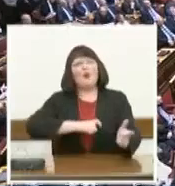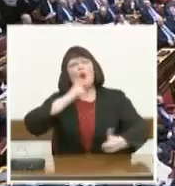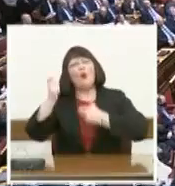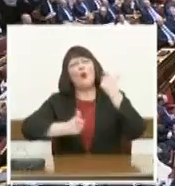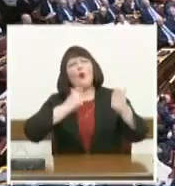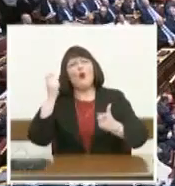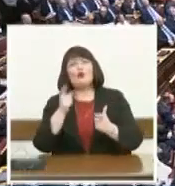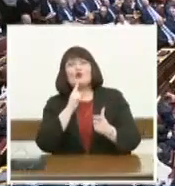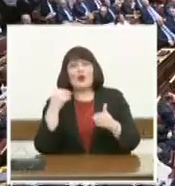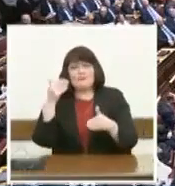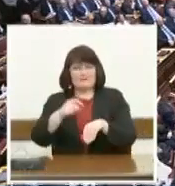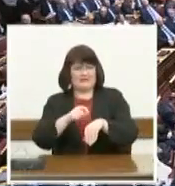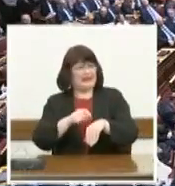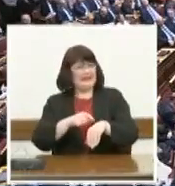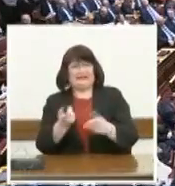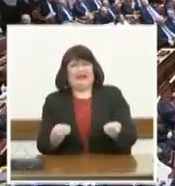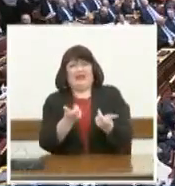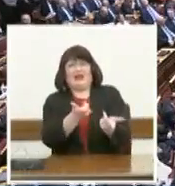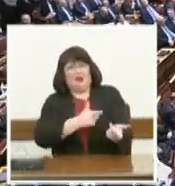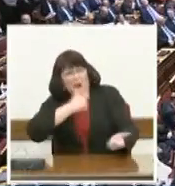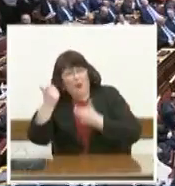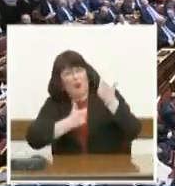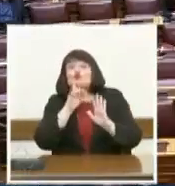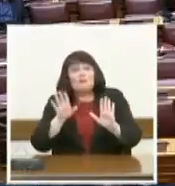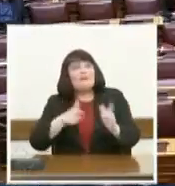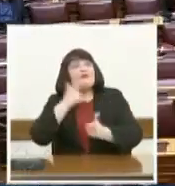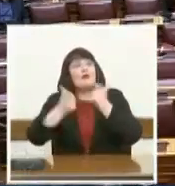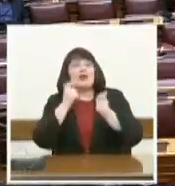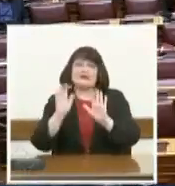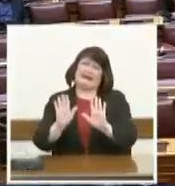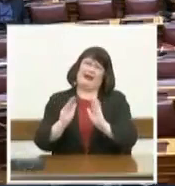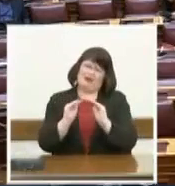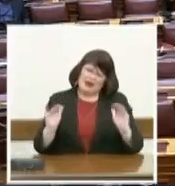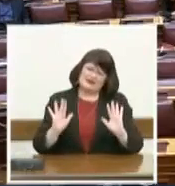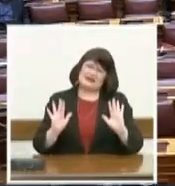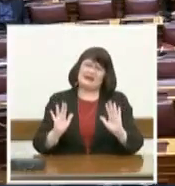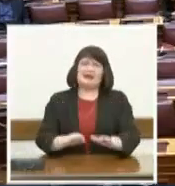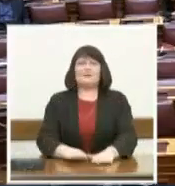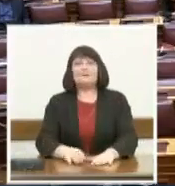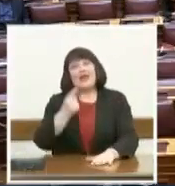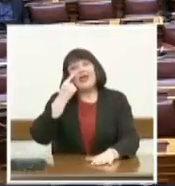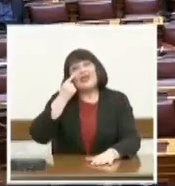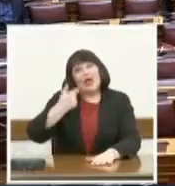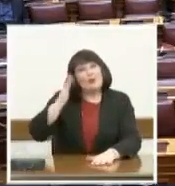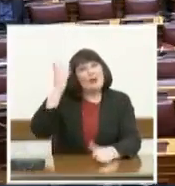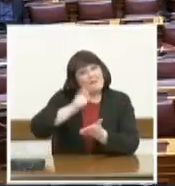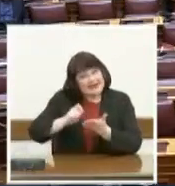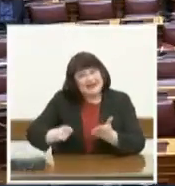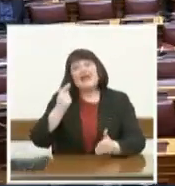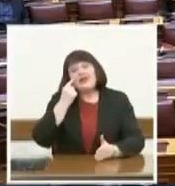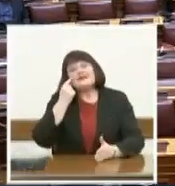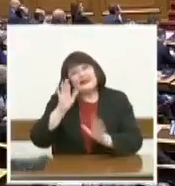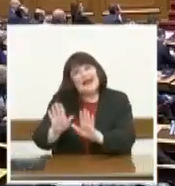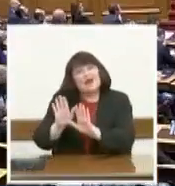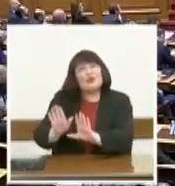Ένας πρωθυπουργός, ο οποίος ήξερε και έδωσε την εντολή, είναι λιγότερο επικίνδυνος από έναν πρωθυπουργό ο οποίος λειτουργούσε το παρακράτος μέσα στο δικό